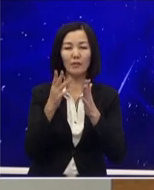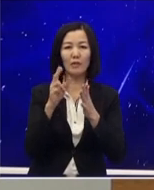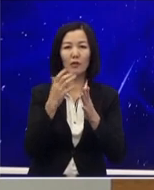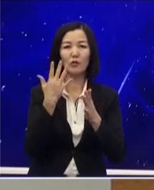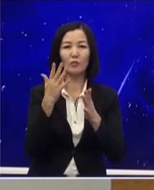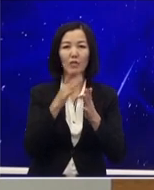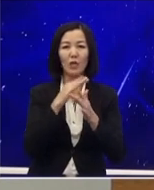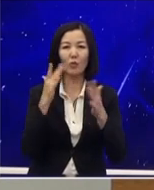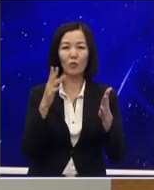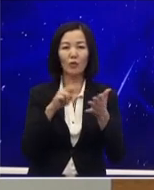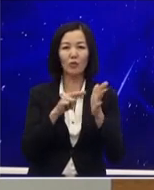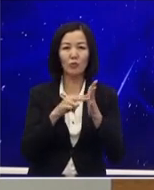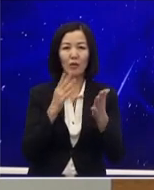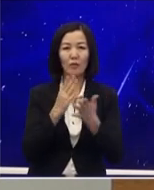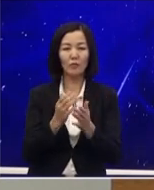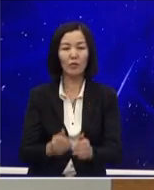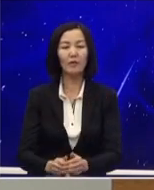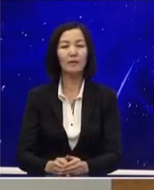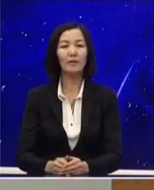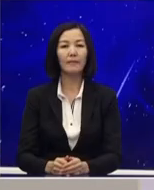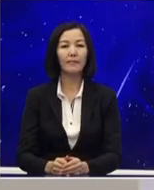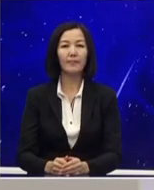дейін көбейеді деп көзделіп отыр.